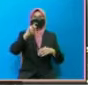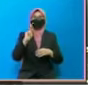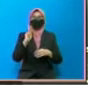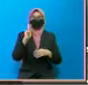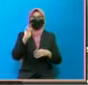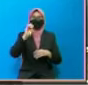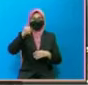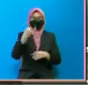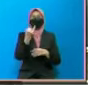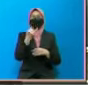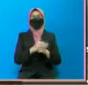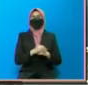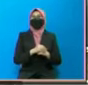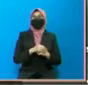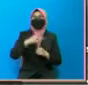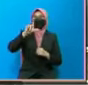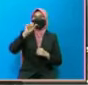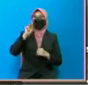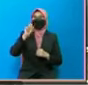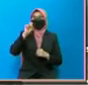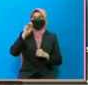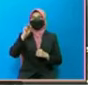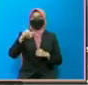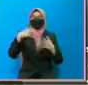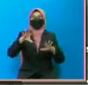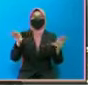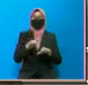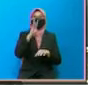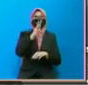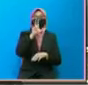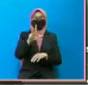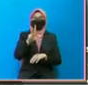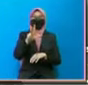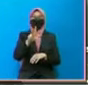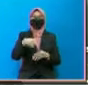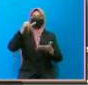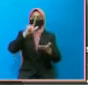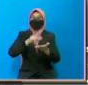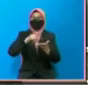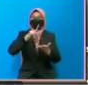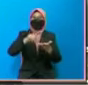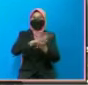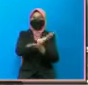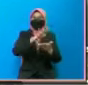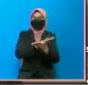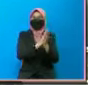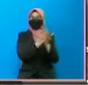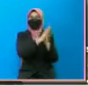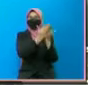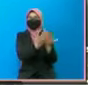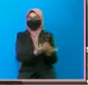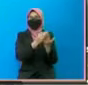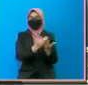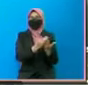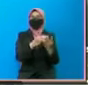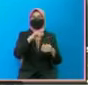tangan ini buah itu pihak Sony telah menghasilkan 63 naskah laporan Hai yang membersihkan saat status